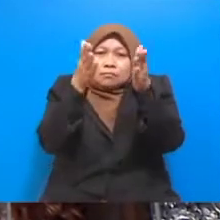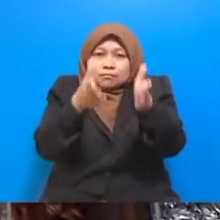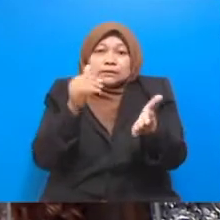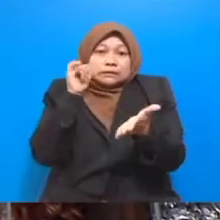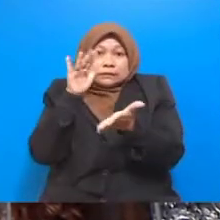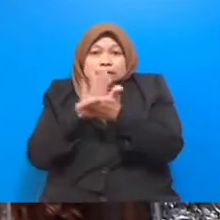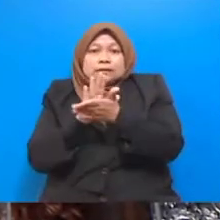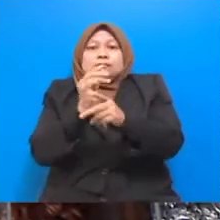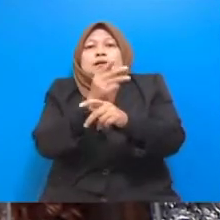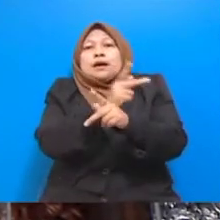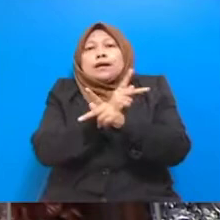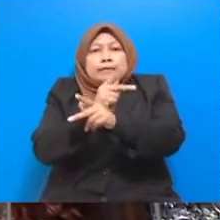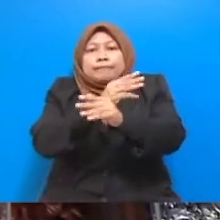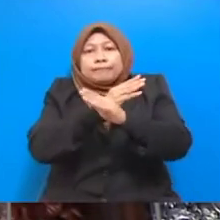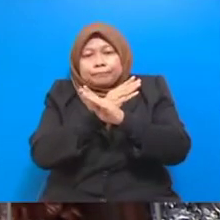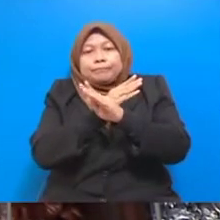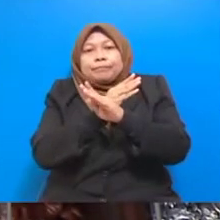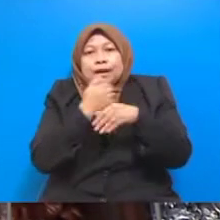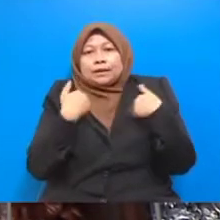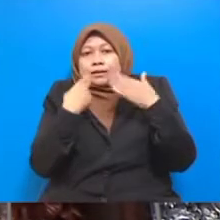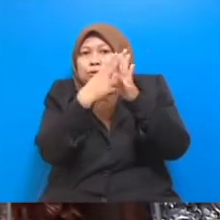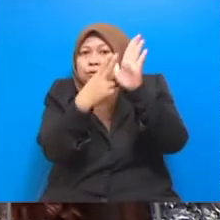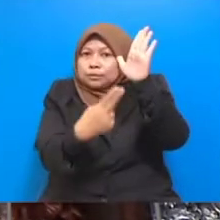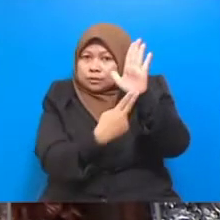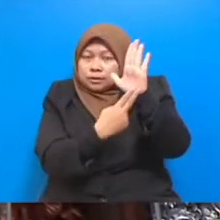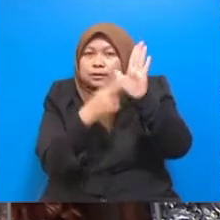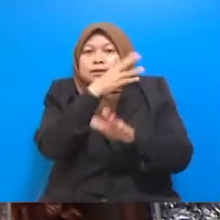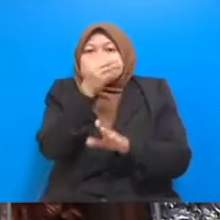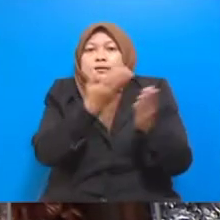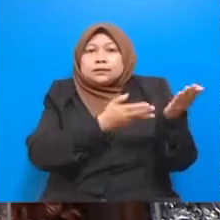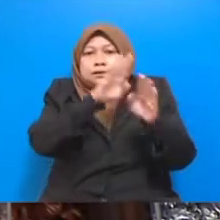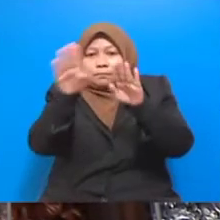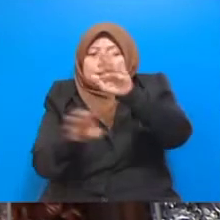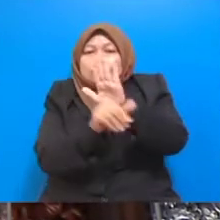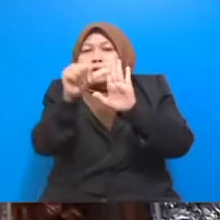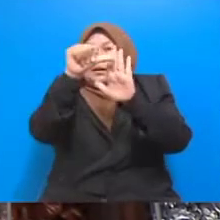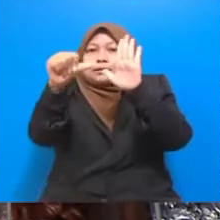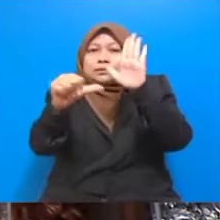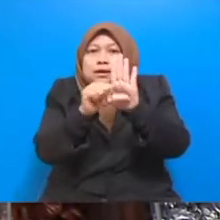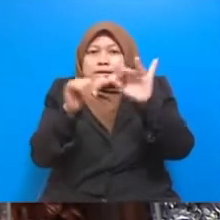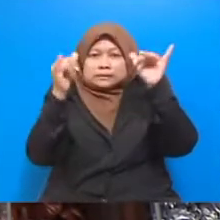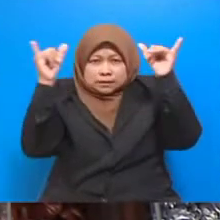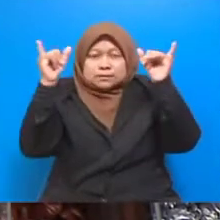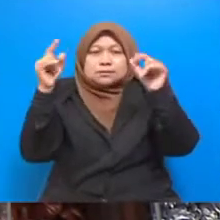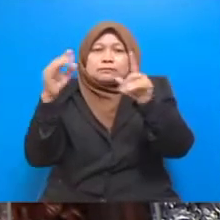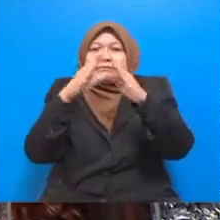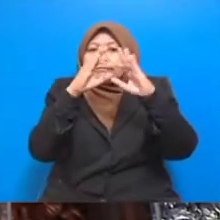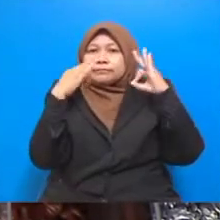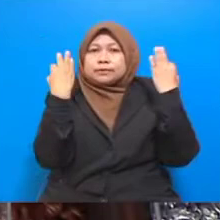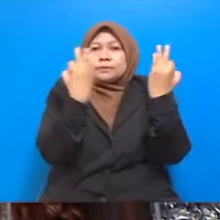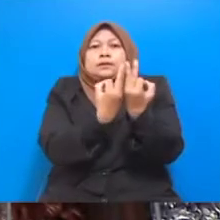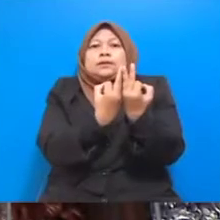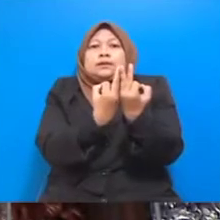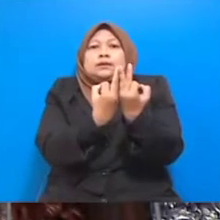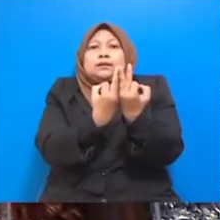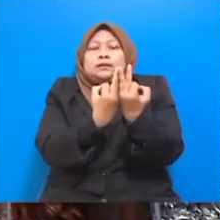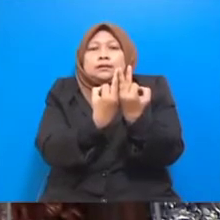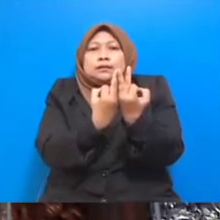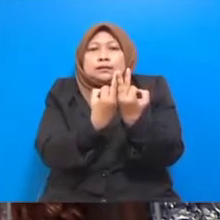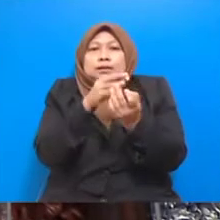yang dilindungi dari segi undang-undang dan di bawah akta keganasan rumah tangga atau